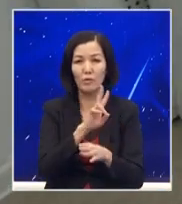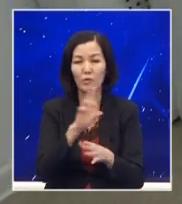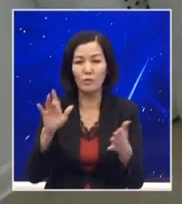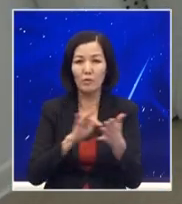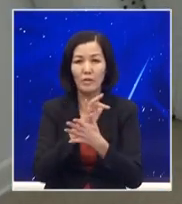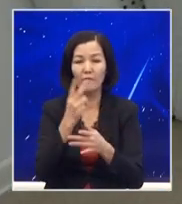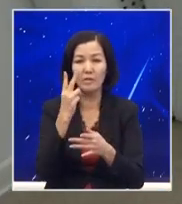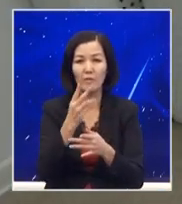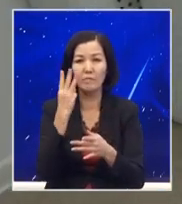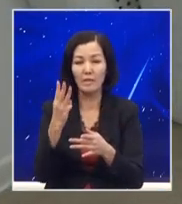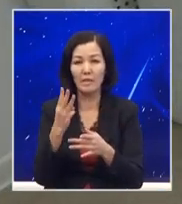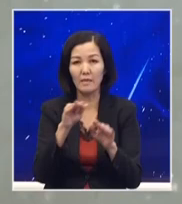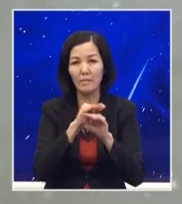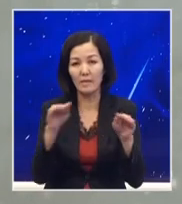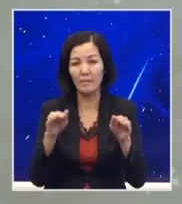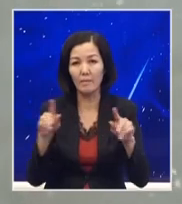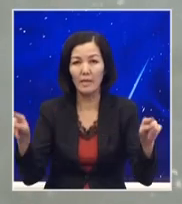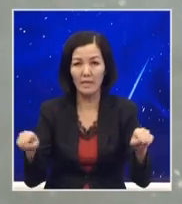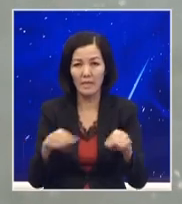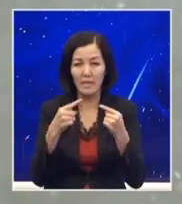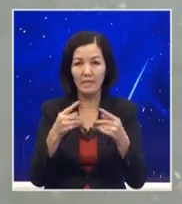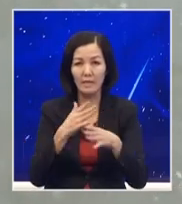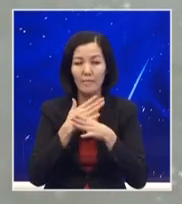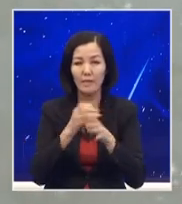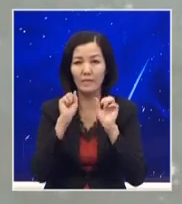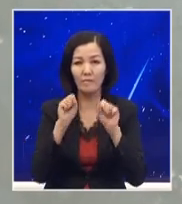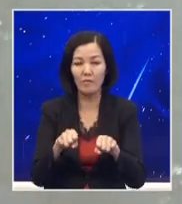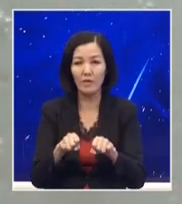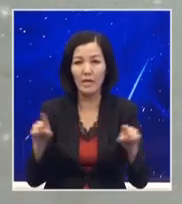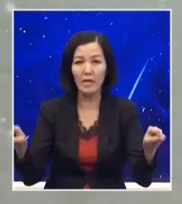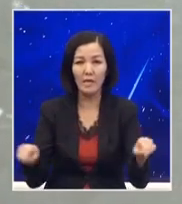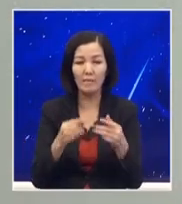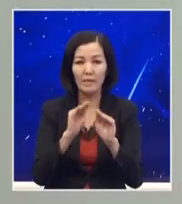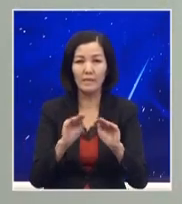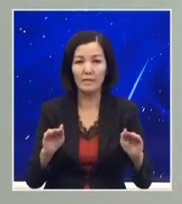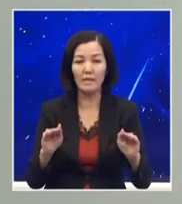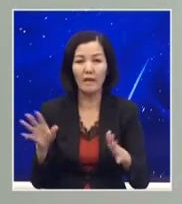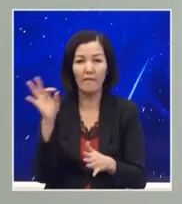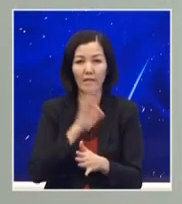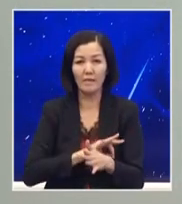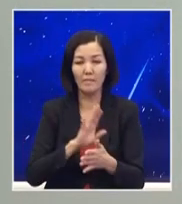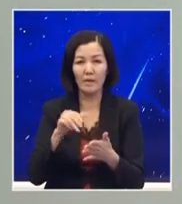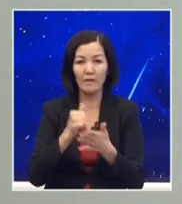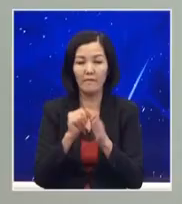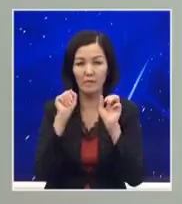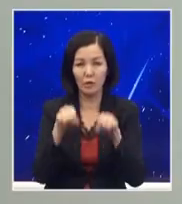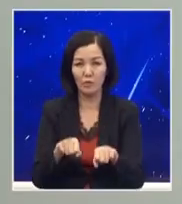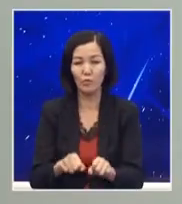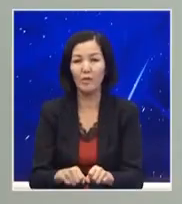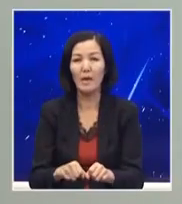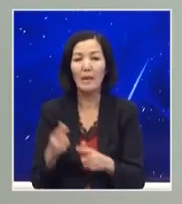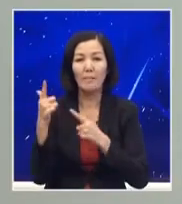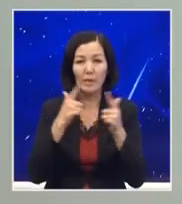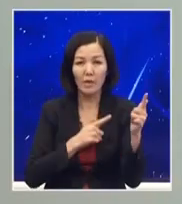вторым и третьим этапам медицинской реабилитации. Это позволит сделать реабилитацию детей-инвалидов эффективнее, а главное – доступнее.